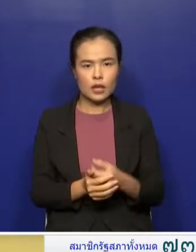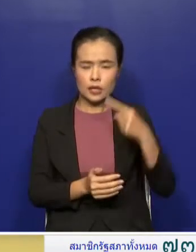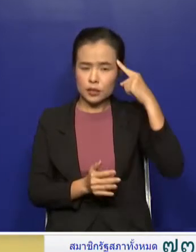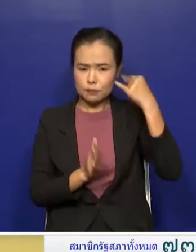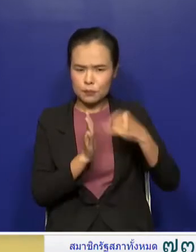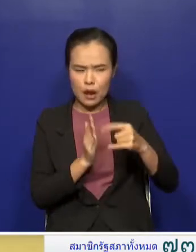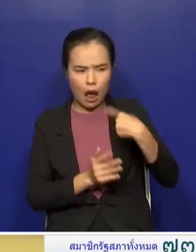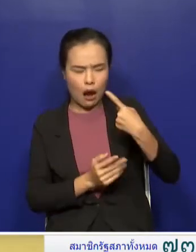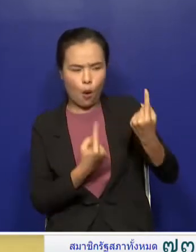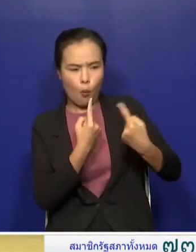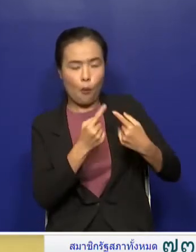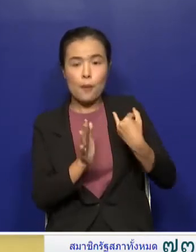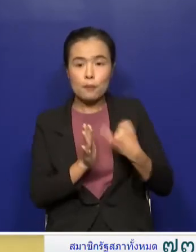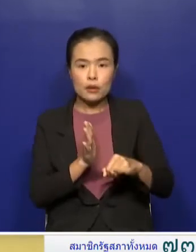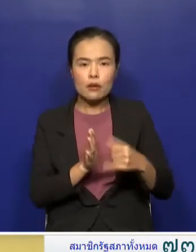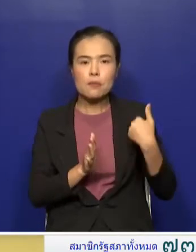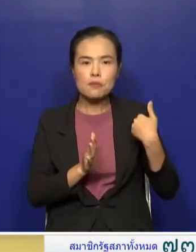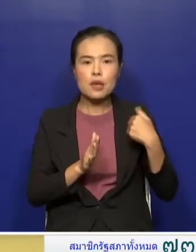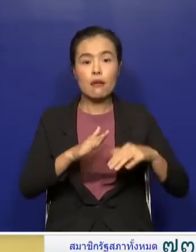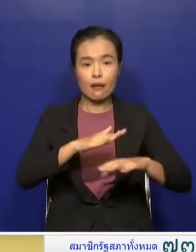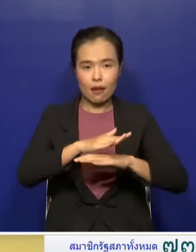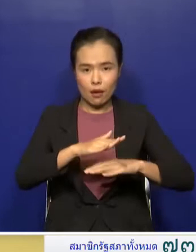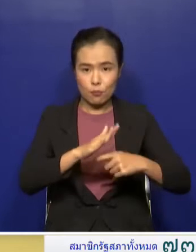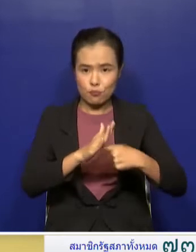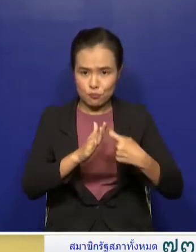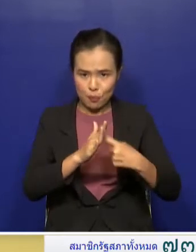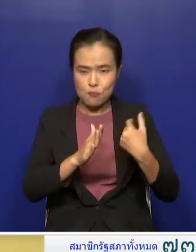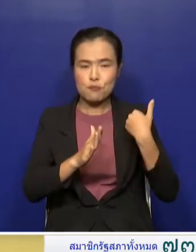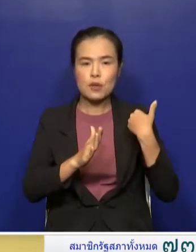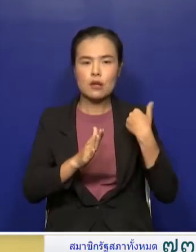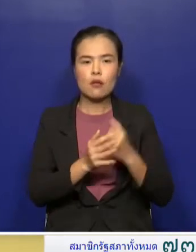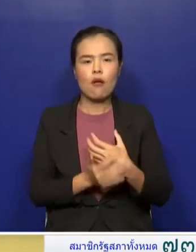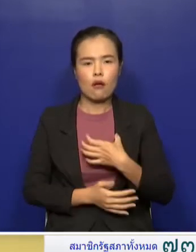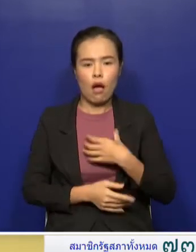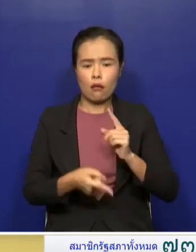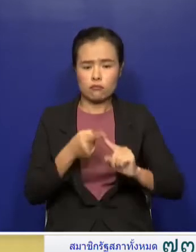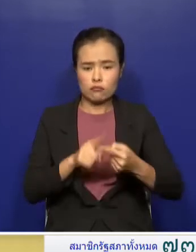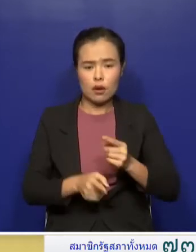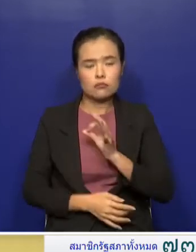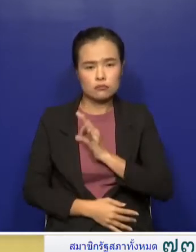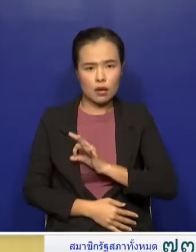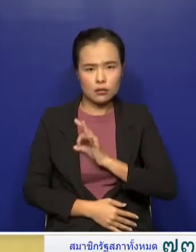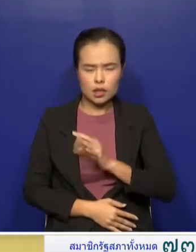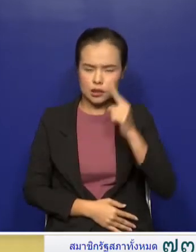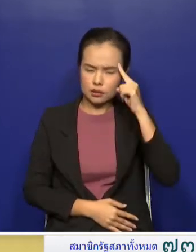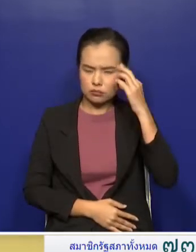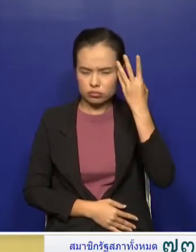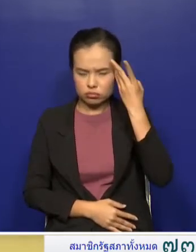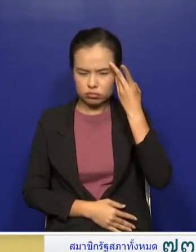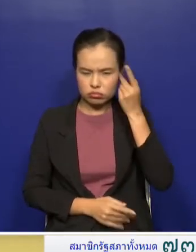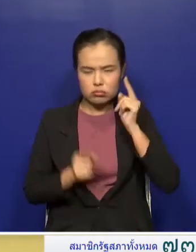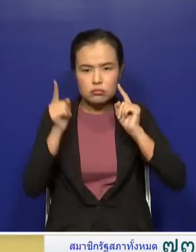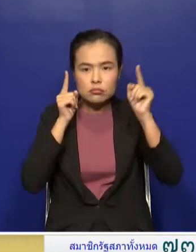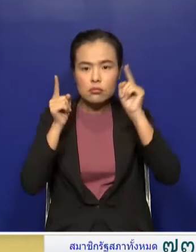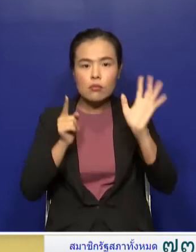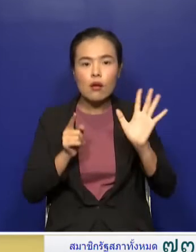จากใครหรือองค์กรใดนี่เรามีหลักพิงนะเรามีหลักประกันนะจึงอยากให้เพื่อนเนี่ยจะมาชิกจะได้วิตกเรา